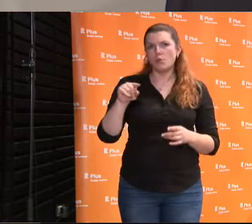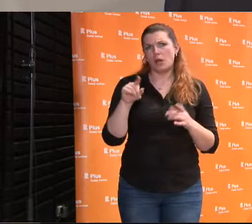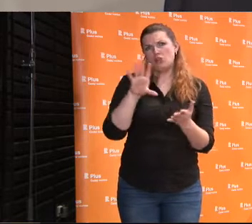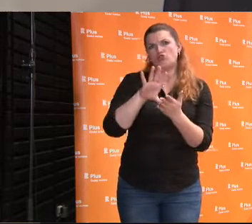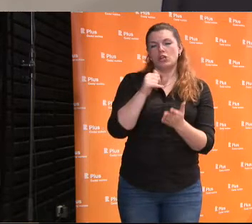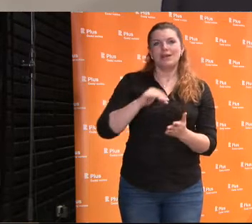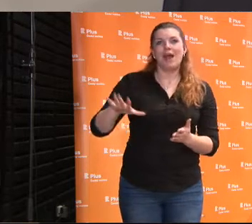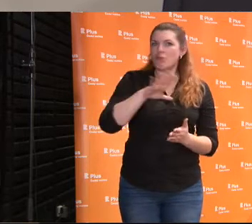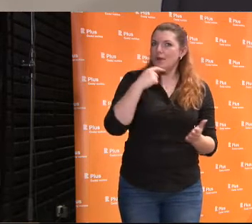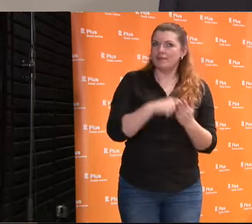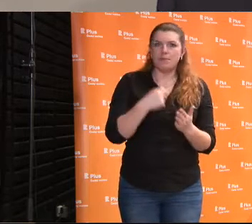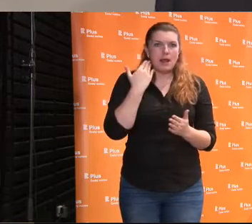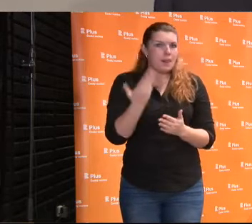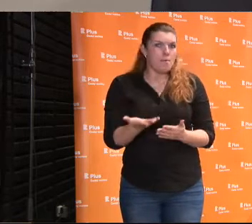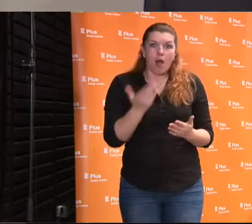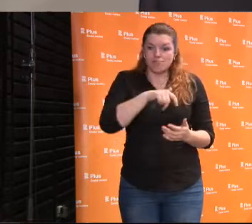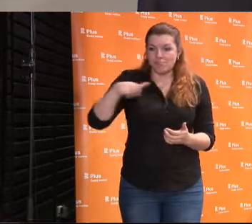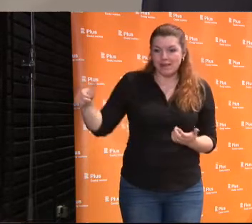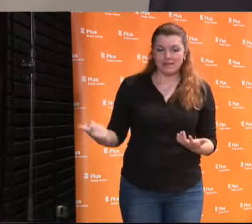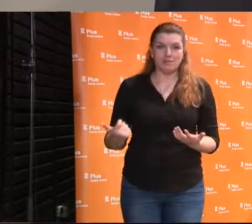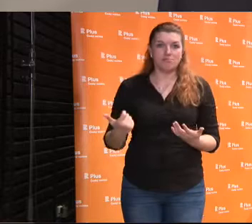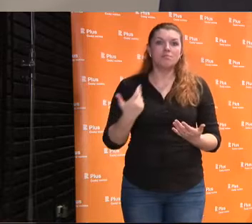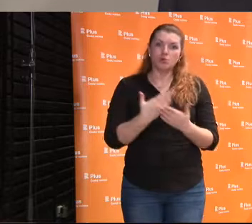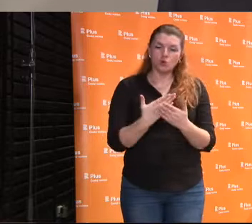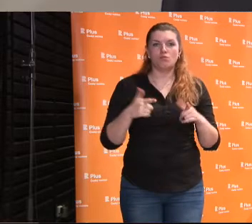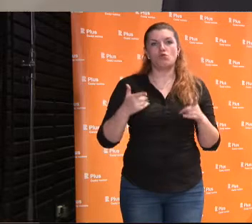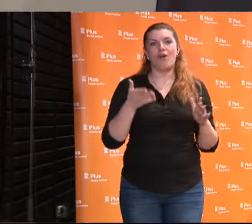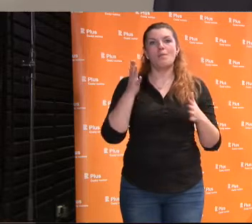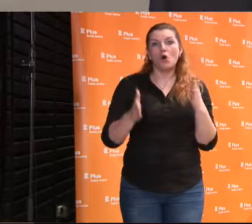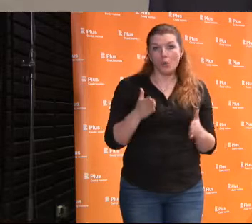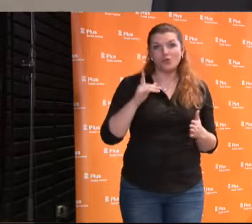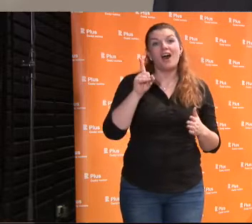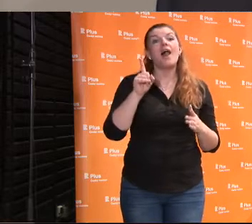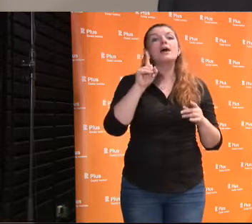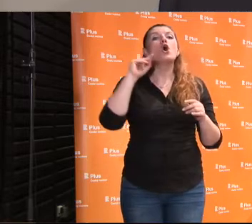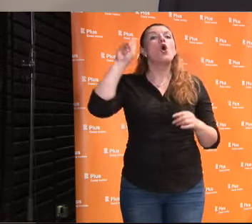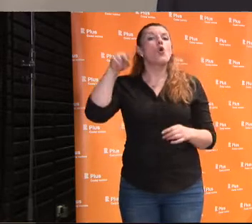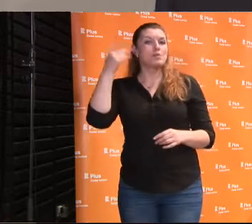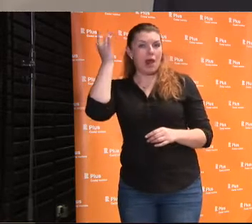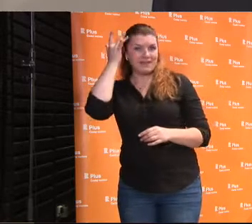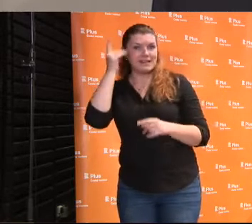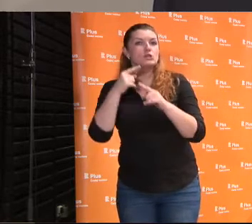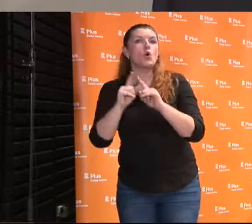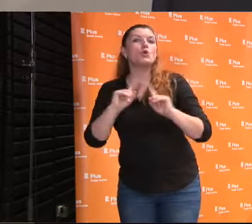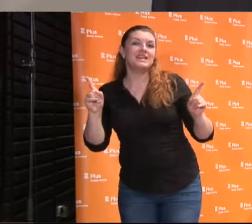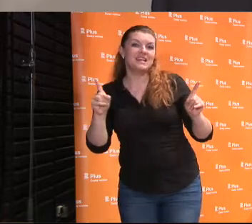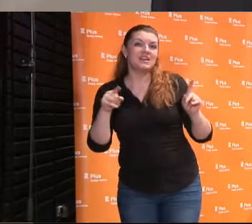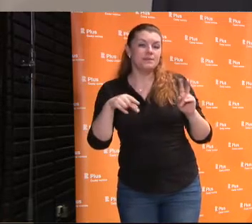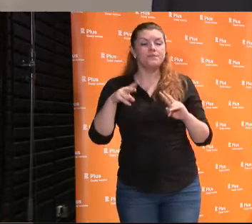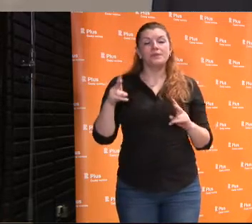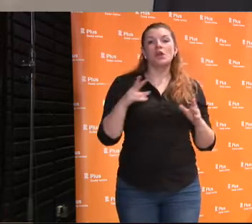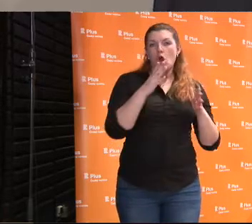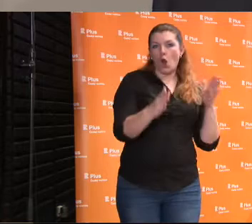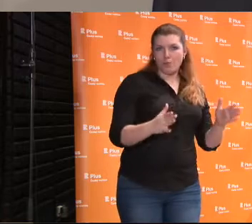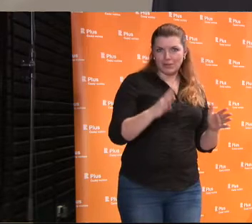jinak samozřejmě ta umělá inteligence je trošku něco jiného. My spojujeme robotiku s umělou inteligencí,